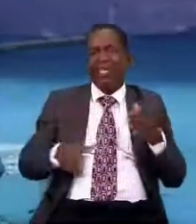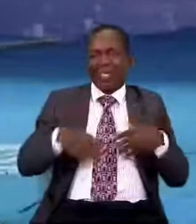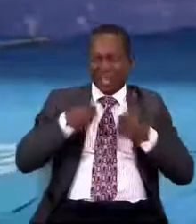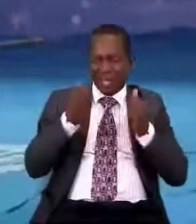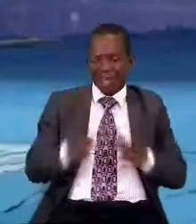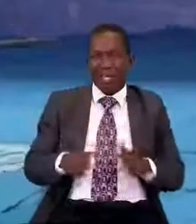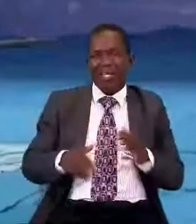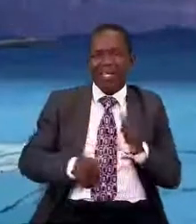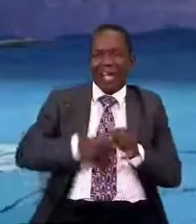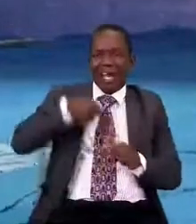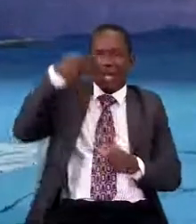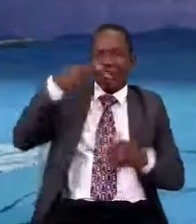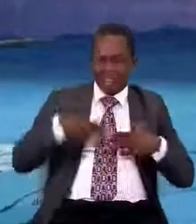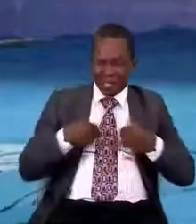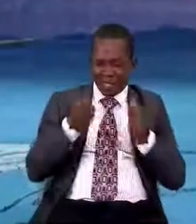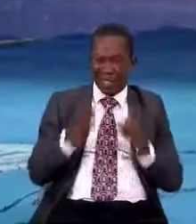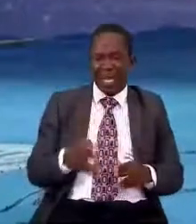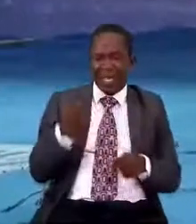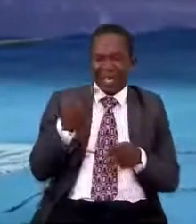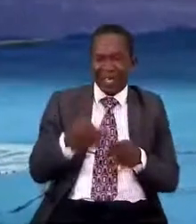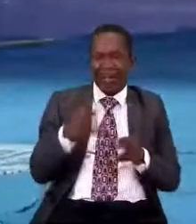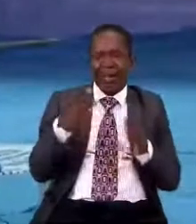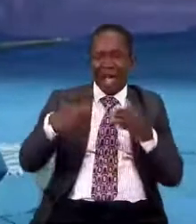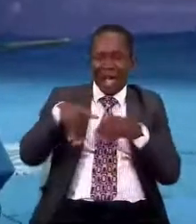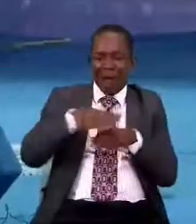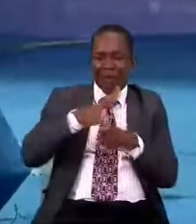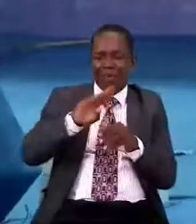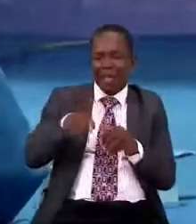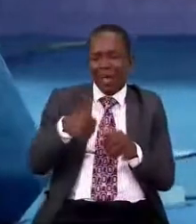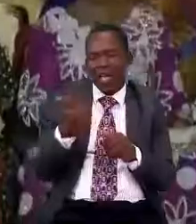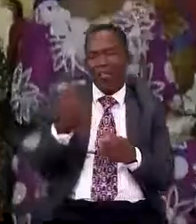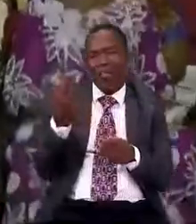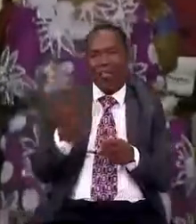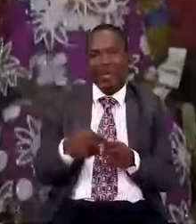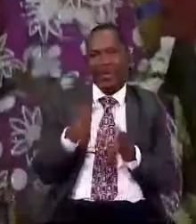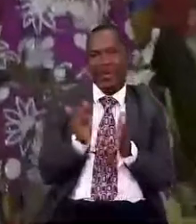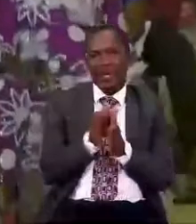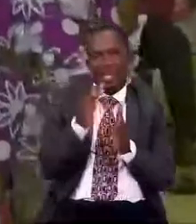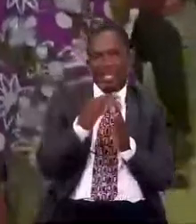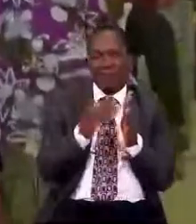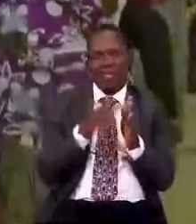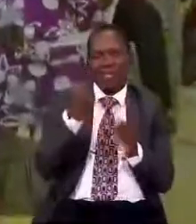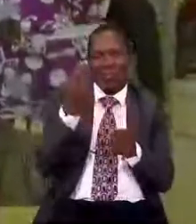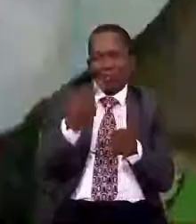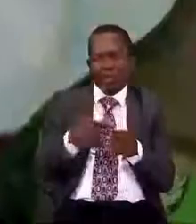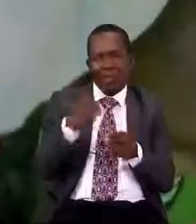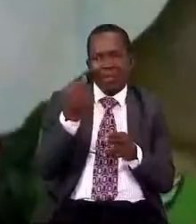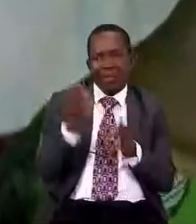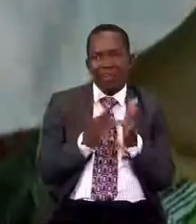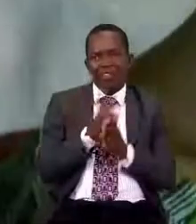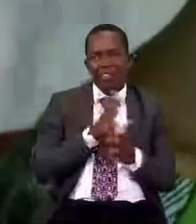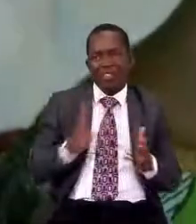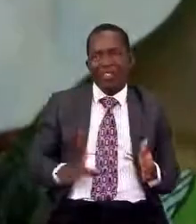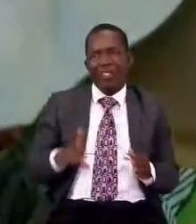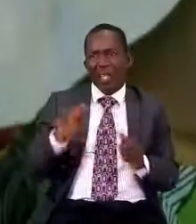au-dessus de tout autre nom, afin qu'au nom de Jésus, tous genoux fléchissent.